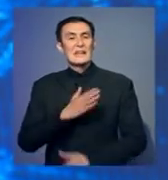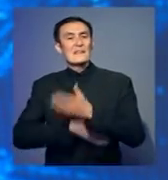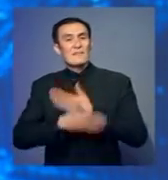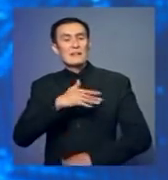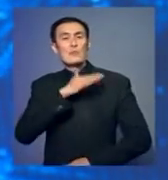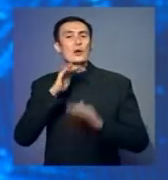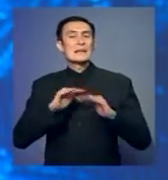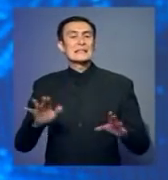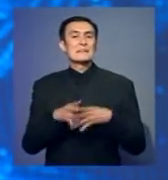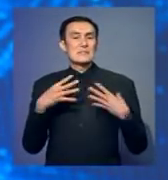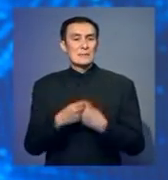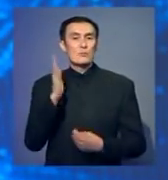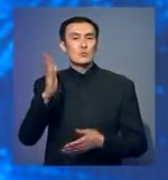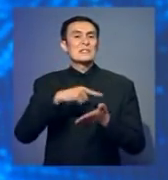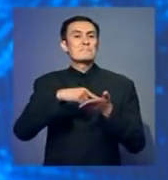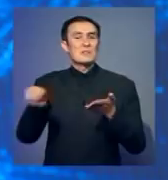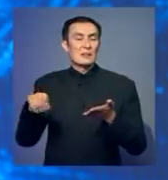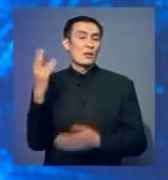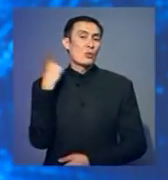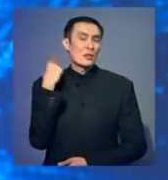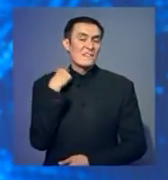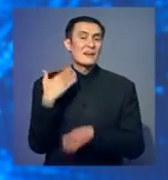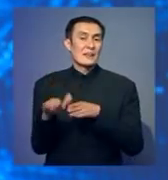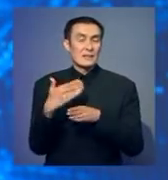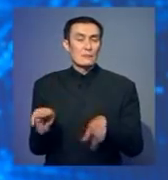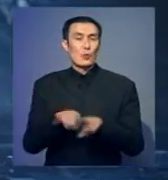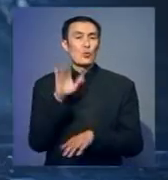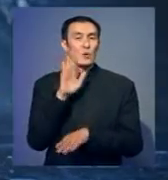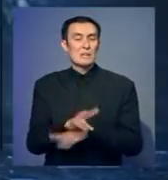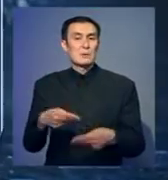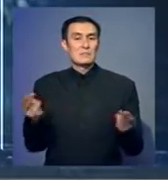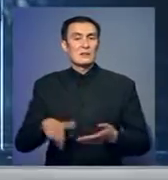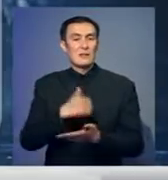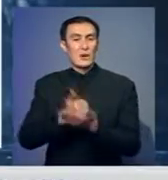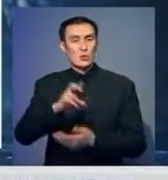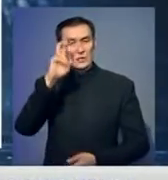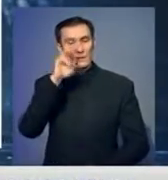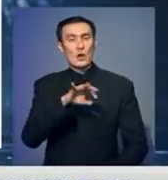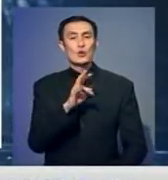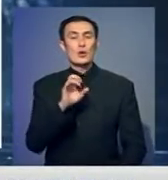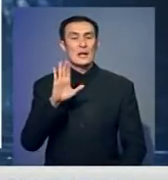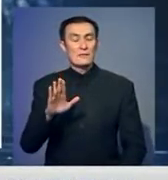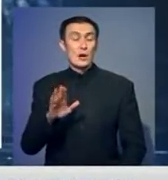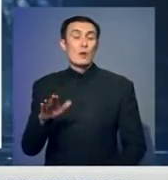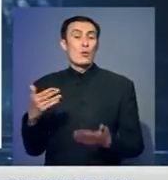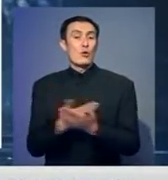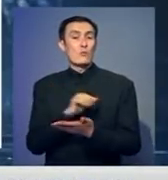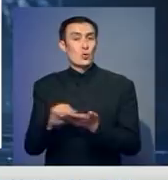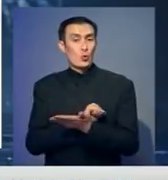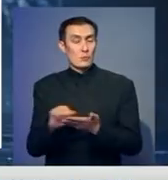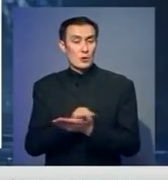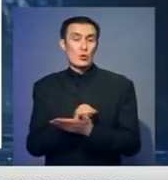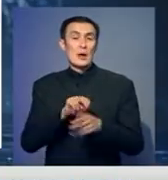Инвалидам и многодетным семьям спишут долги по кредитам. Соответствующий указ подписал президент Казахстана Касым-Жомарт Токаев. Согласно